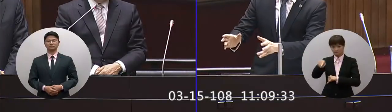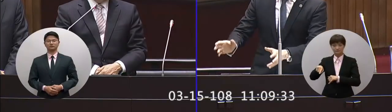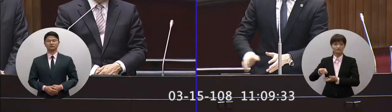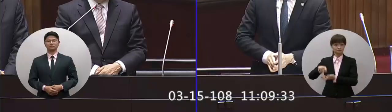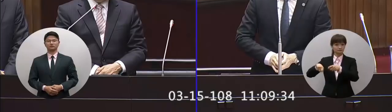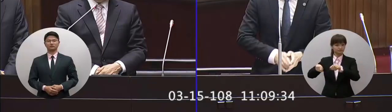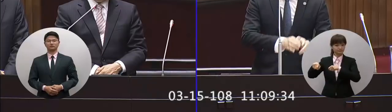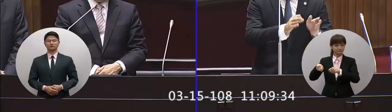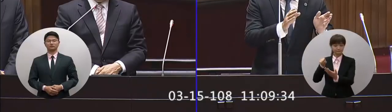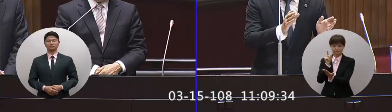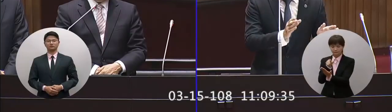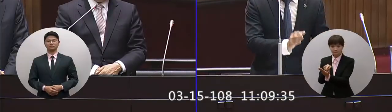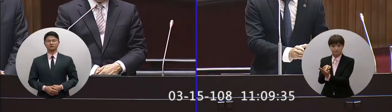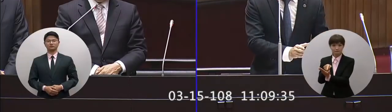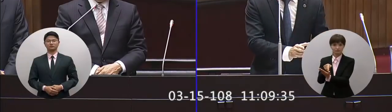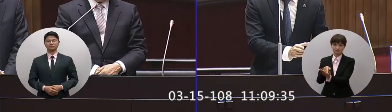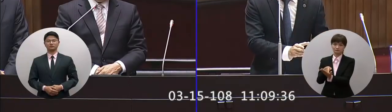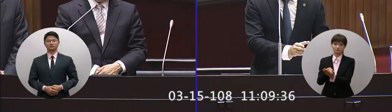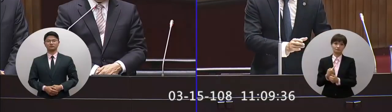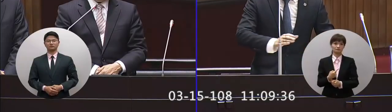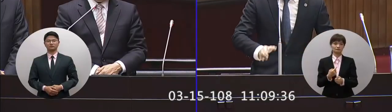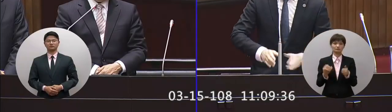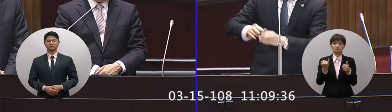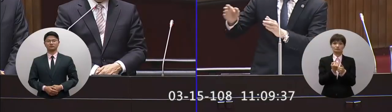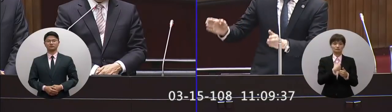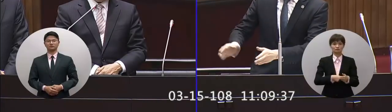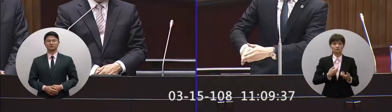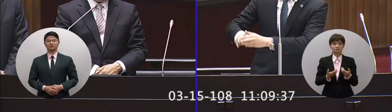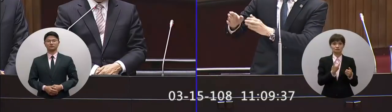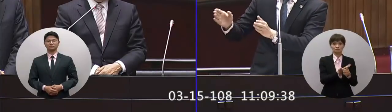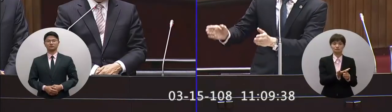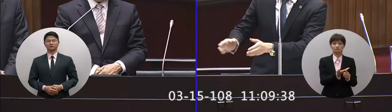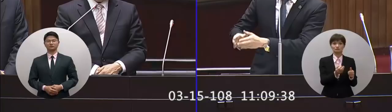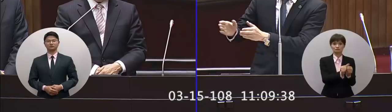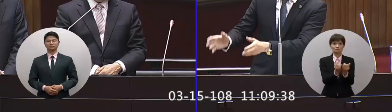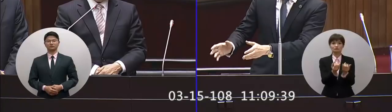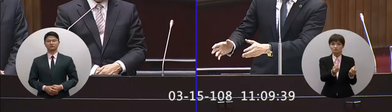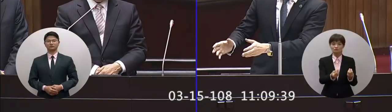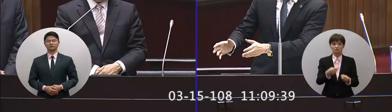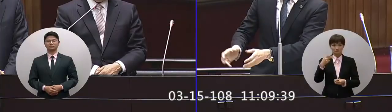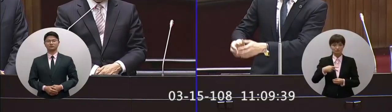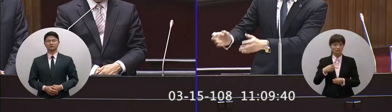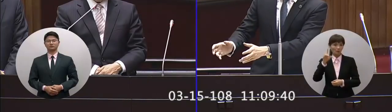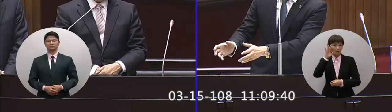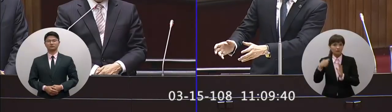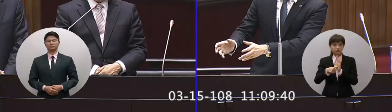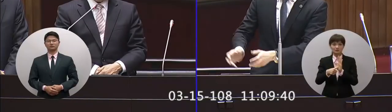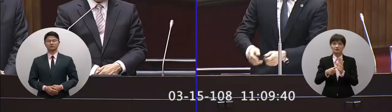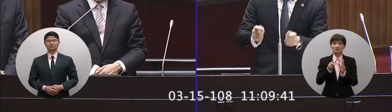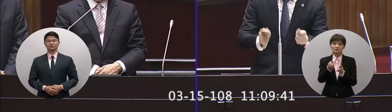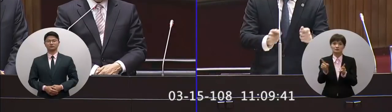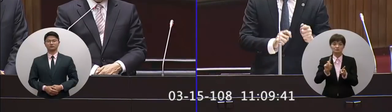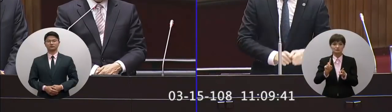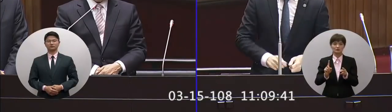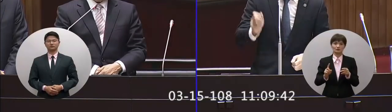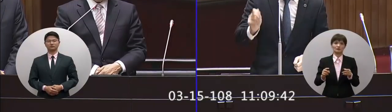本，伊内底无要去予因婚姻的成分，另外阁创造一个叫做同性家属的这个名词，安